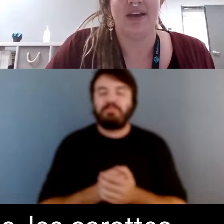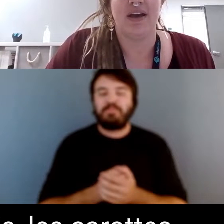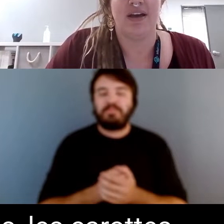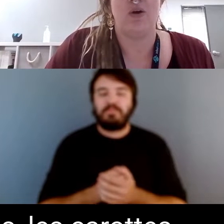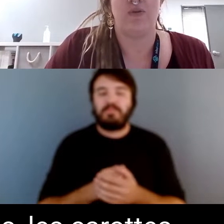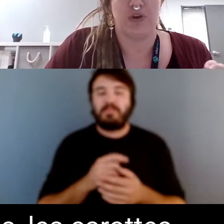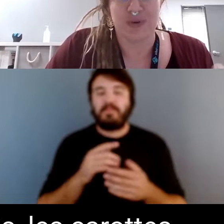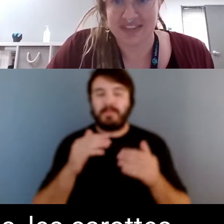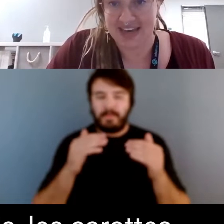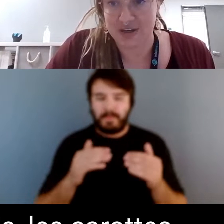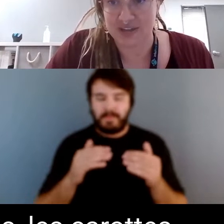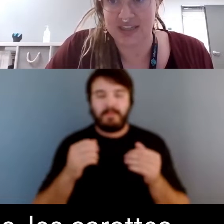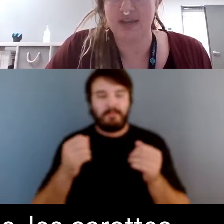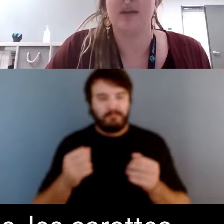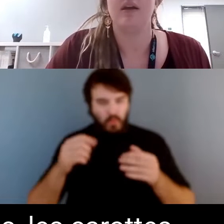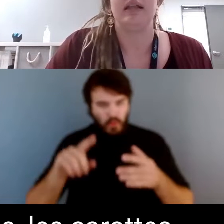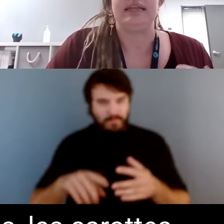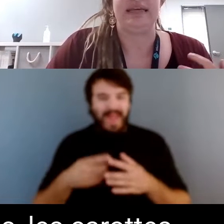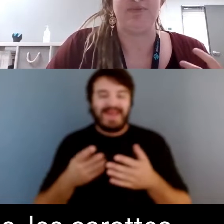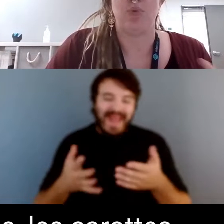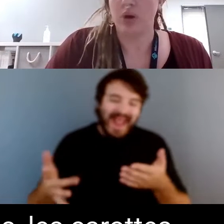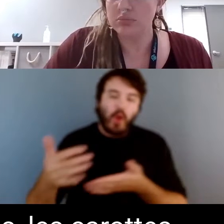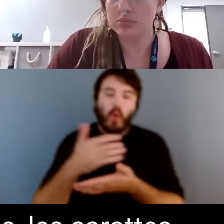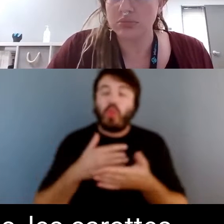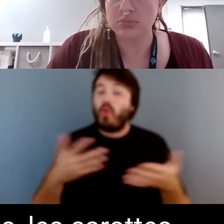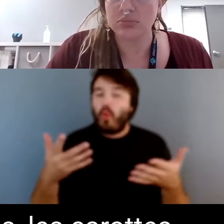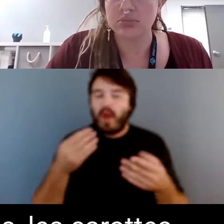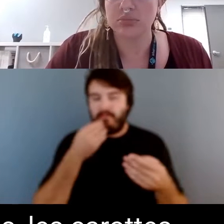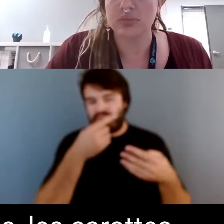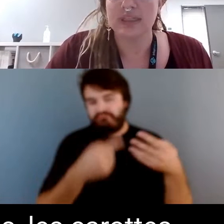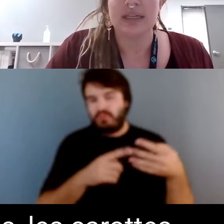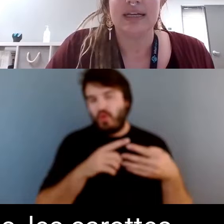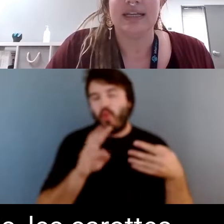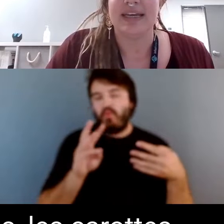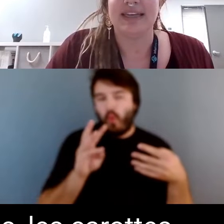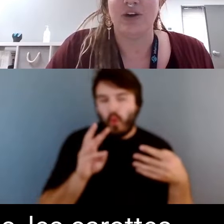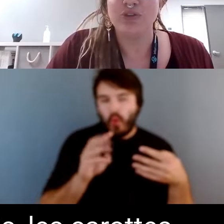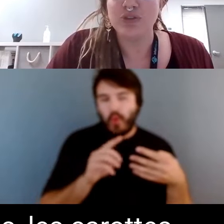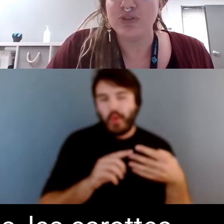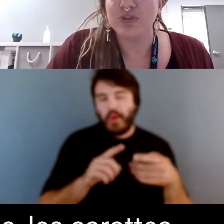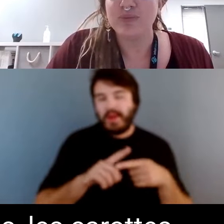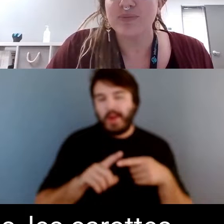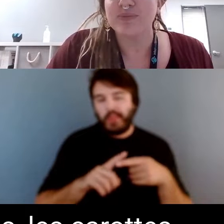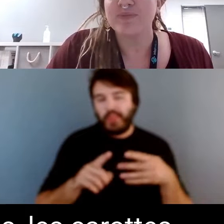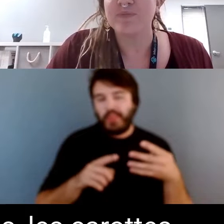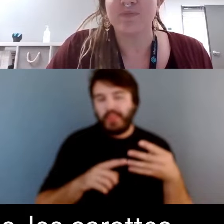Et on va commencer à récolter les pois, les carottes,